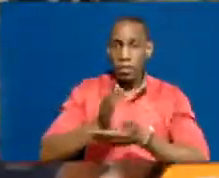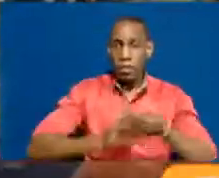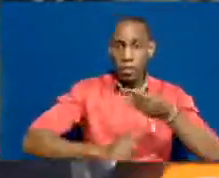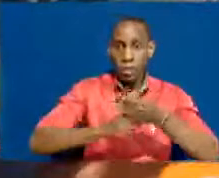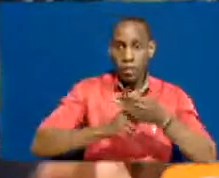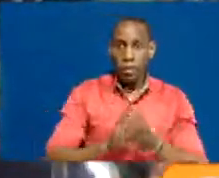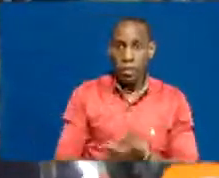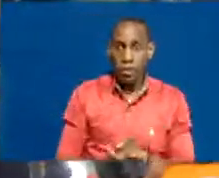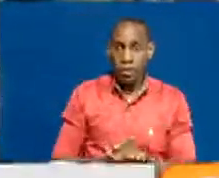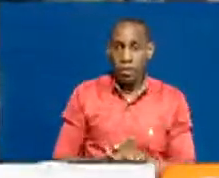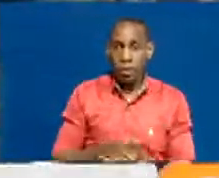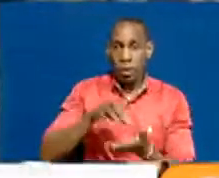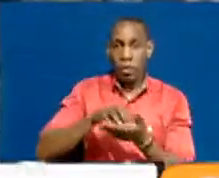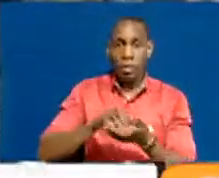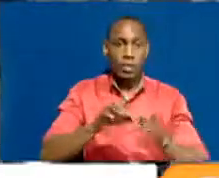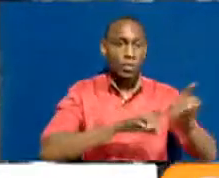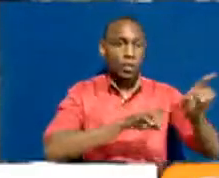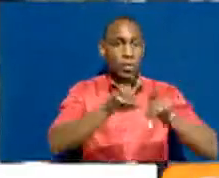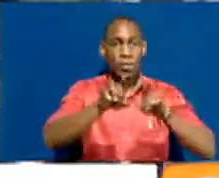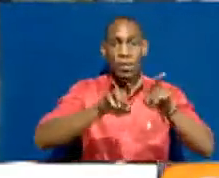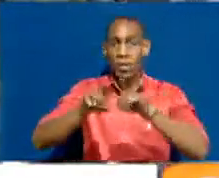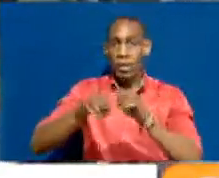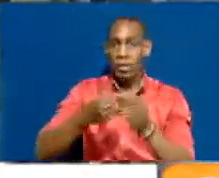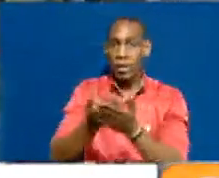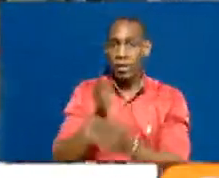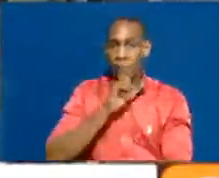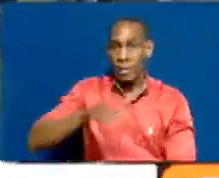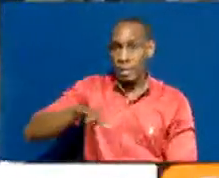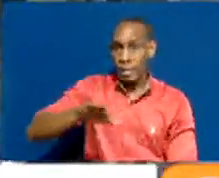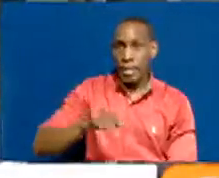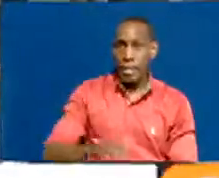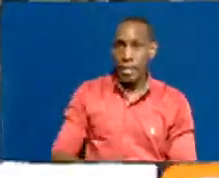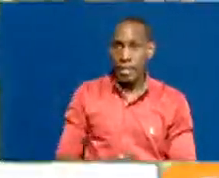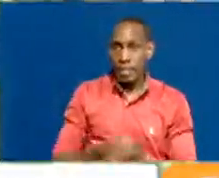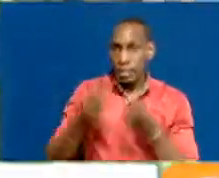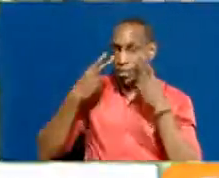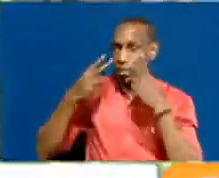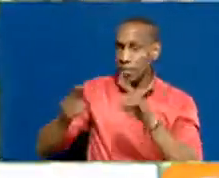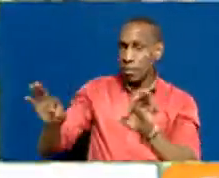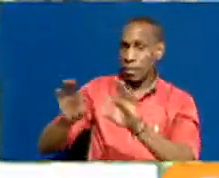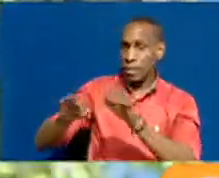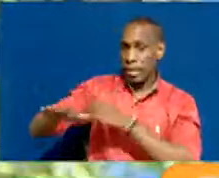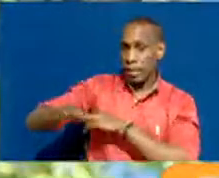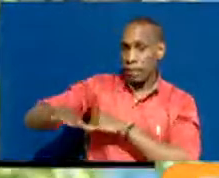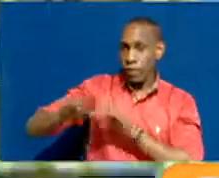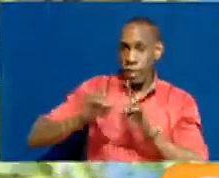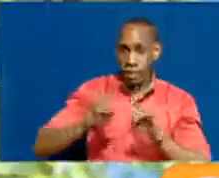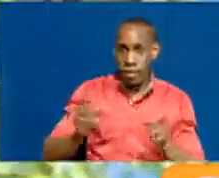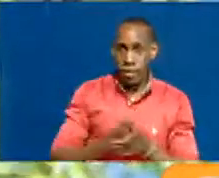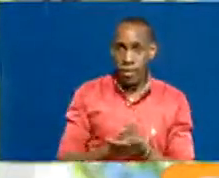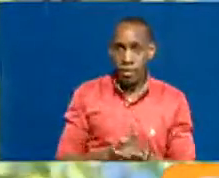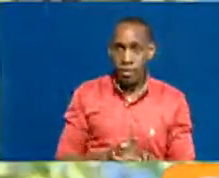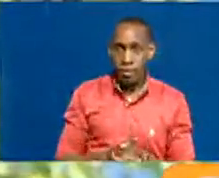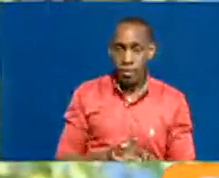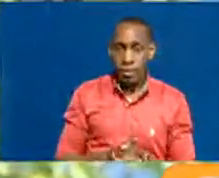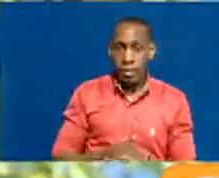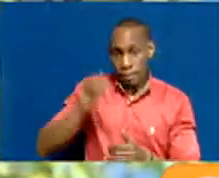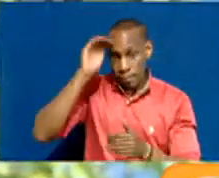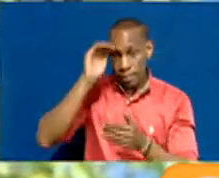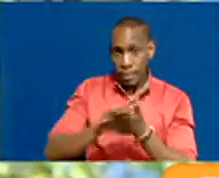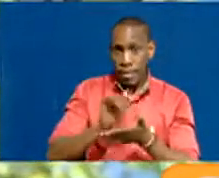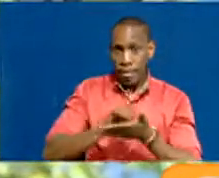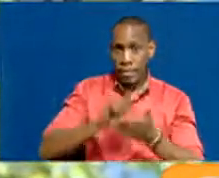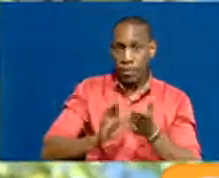Tulikuwa katika hali ya matembezi tu ndio tukafika hapa, tukapendezwa nayo mandhari ya huko chini, lakini hii kitu mimi ninachoamini ni